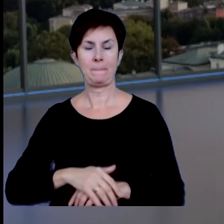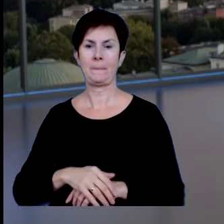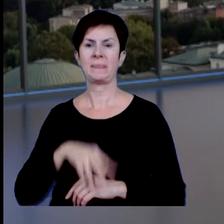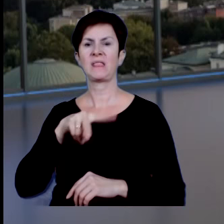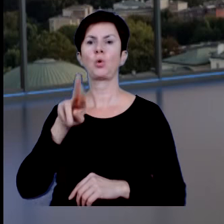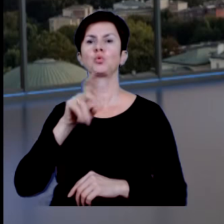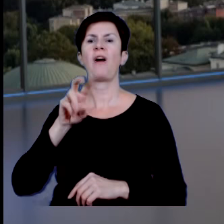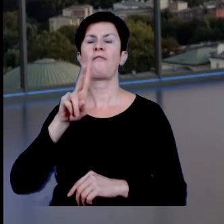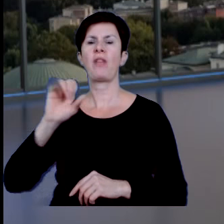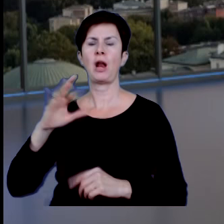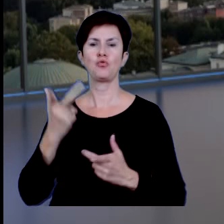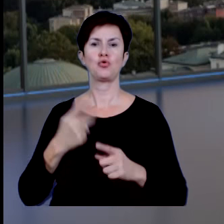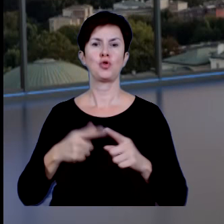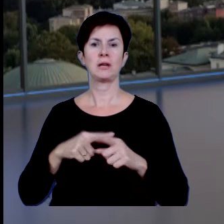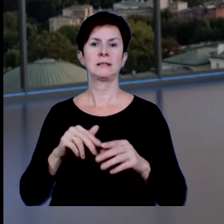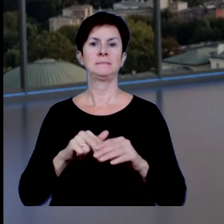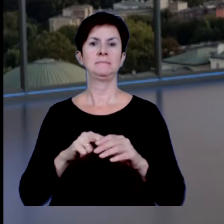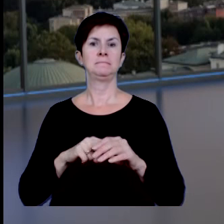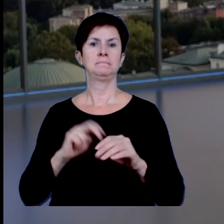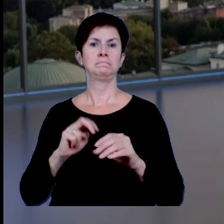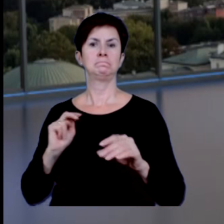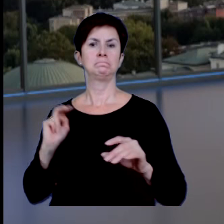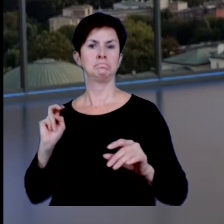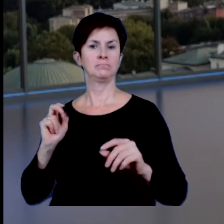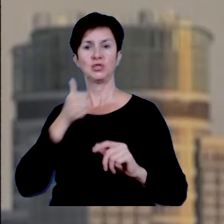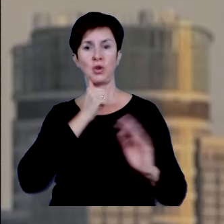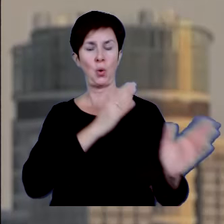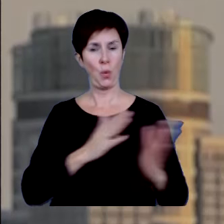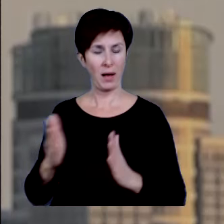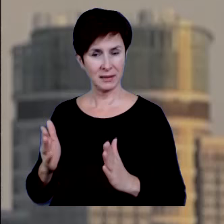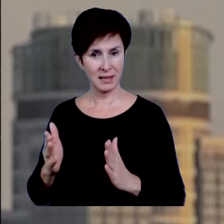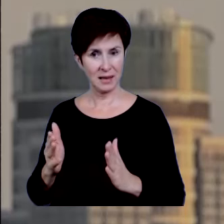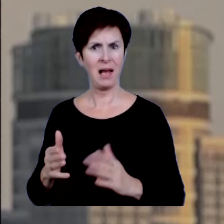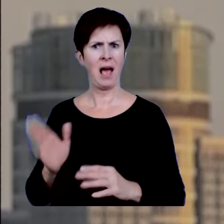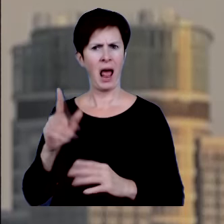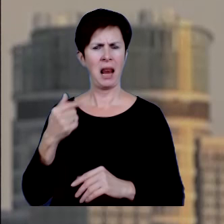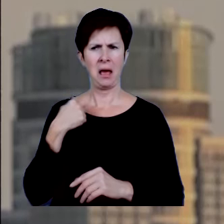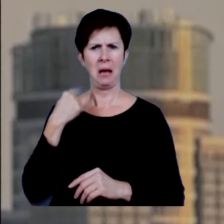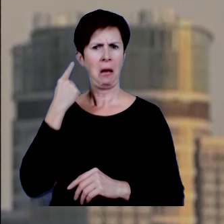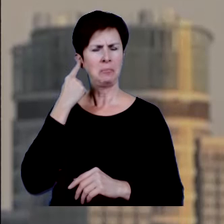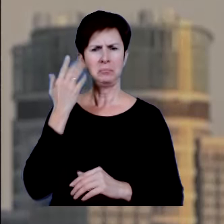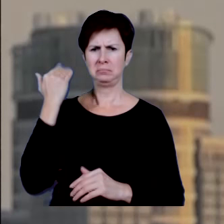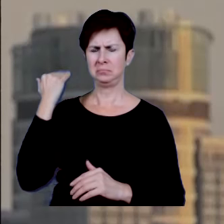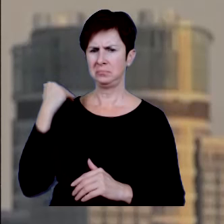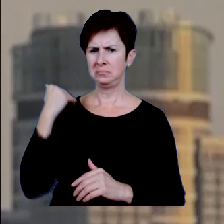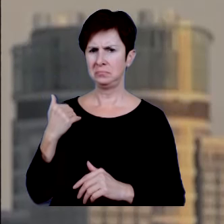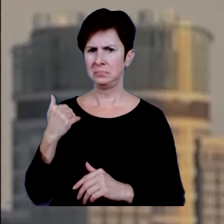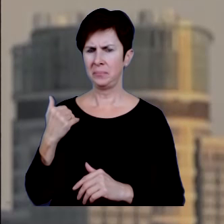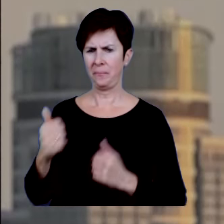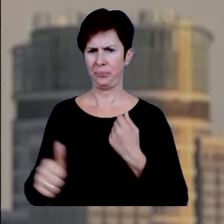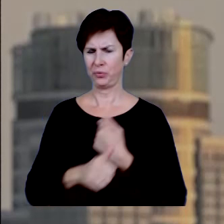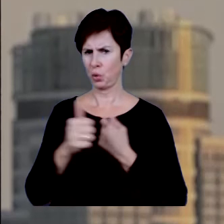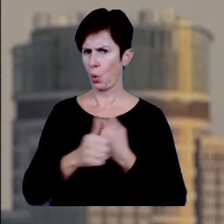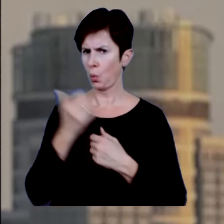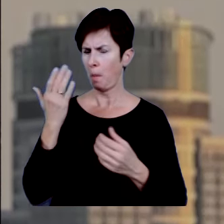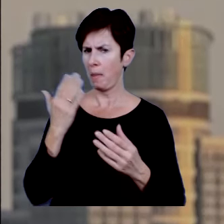wycofywać z określenia Europejski Zielony Ład. Zamiast tego w ostatnich dniach zaczęły pojawiać się dokumenty także